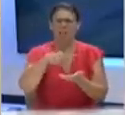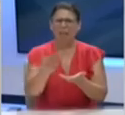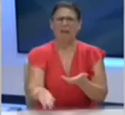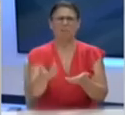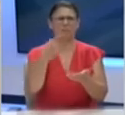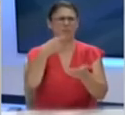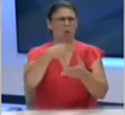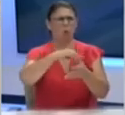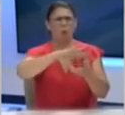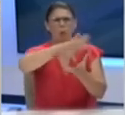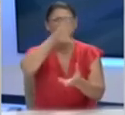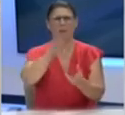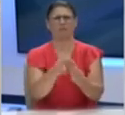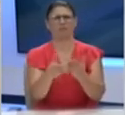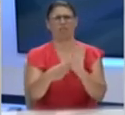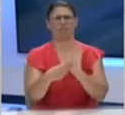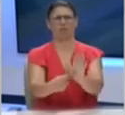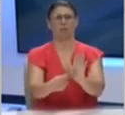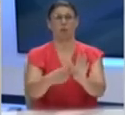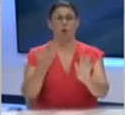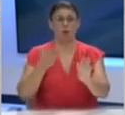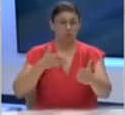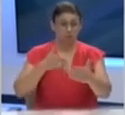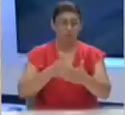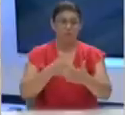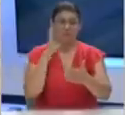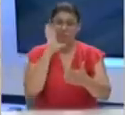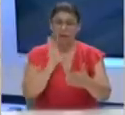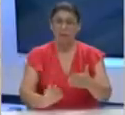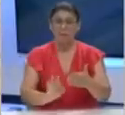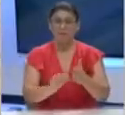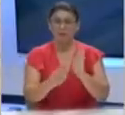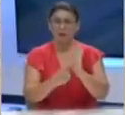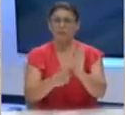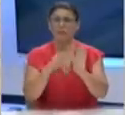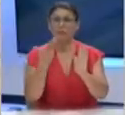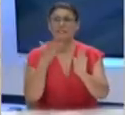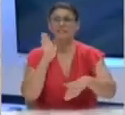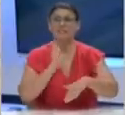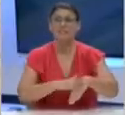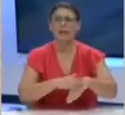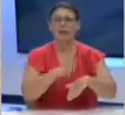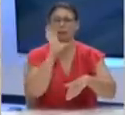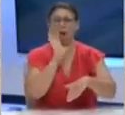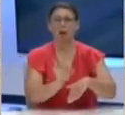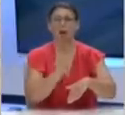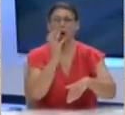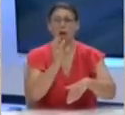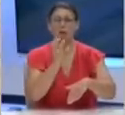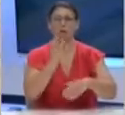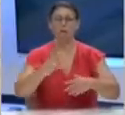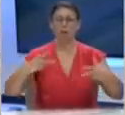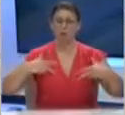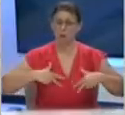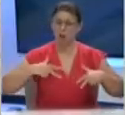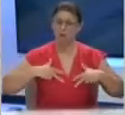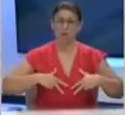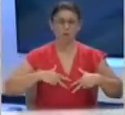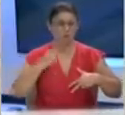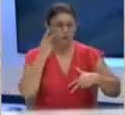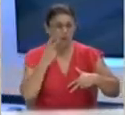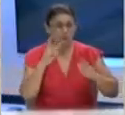σε ό,τι εμποδίζει να υπάρχει πραγματική αποτύπωση των δεδομένων, ώστε ως σοβαρό ευρωπαϊκό κράτος να